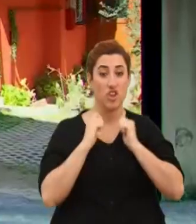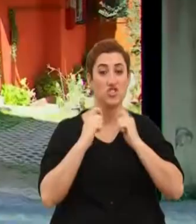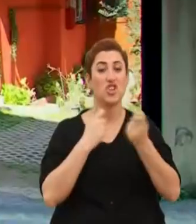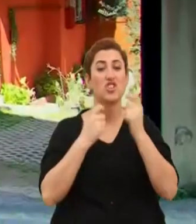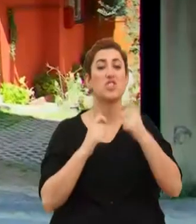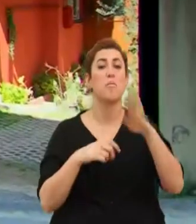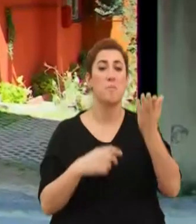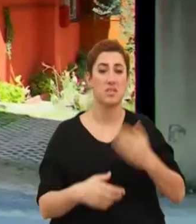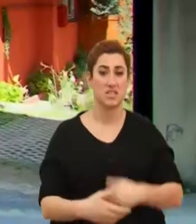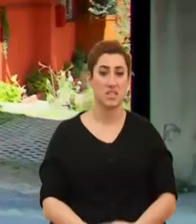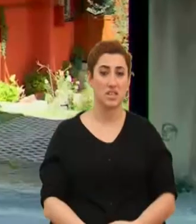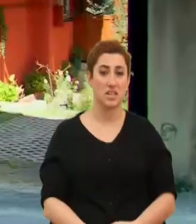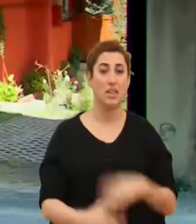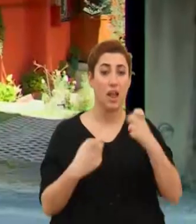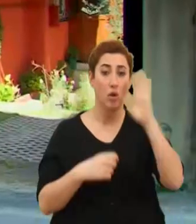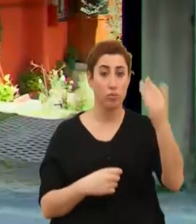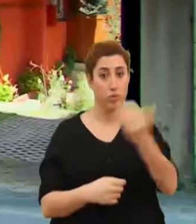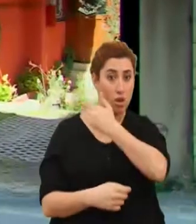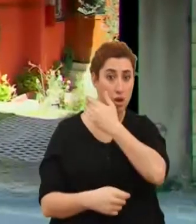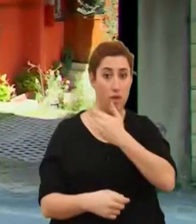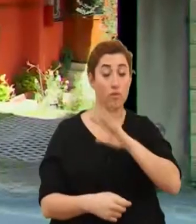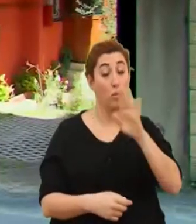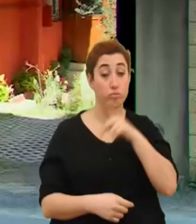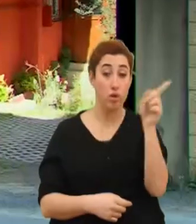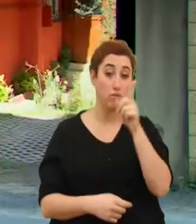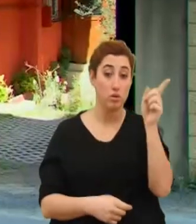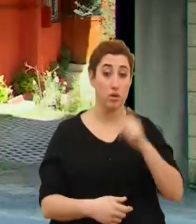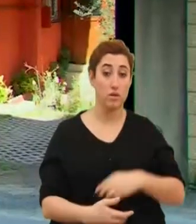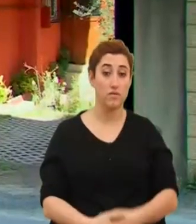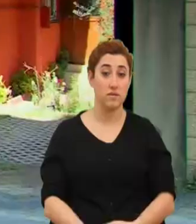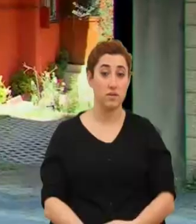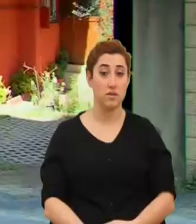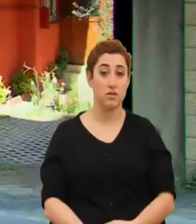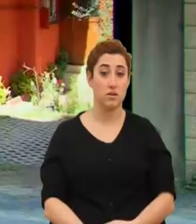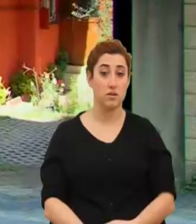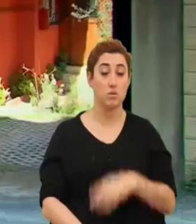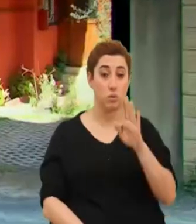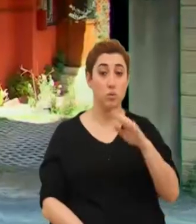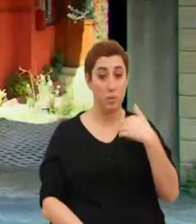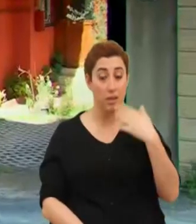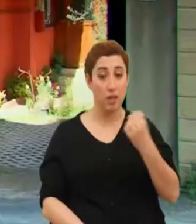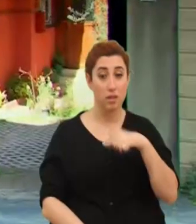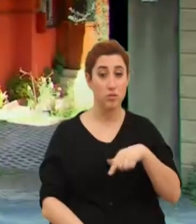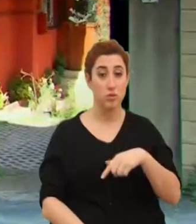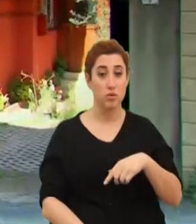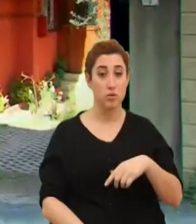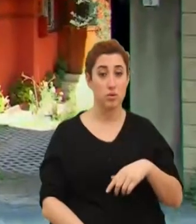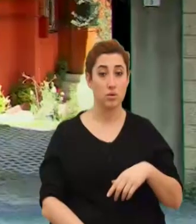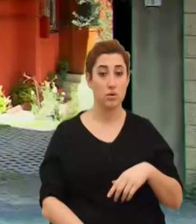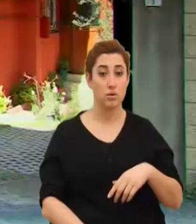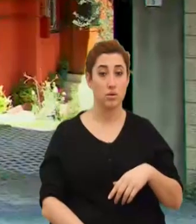işten ne olabilir ki zaten? Hadi. Nereye oğlum, bu tarafa gideceğiz. Ya yok, bu taraftan aşağıdan ya. Dur şunu da ben alayım bari. Bu taraftan